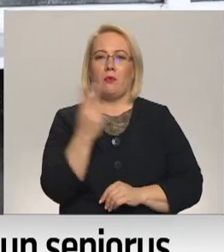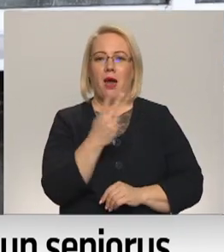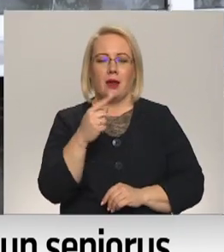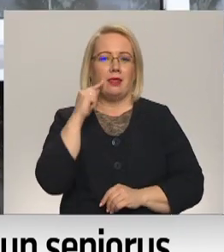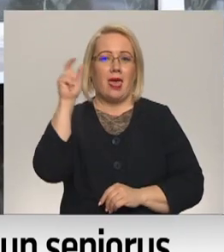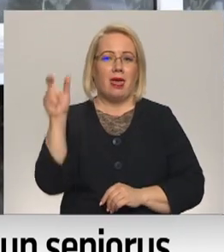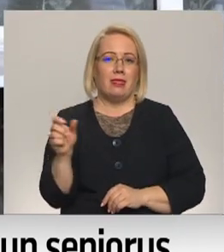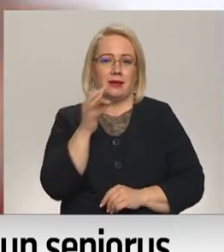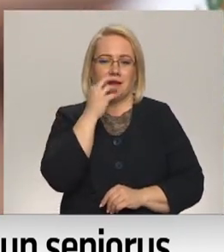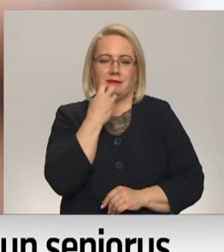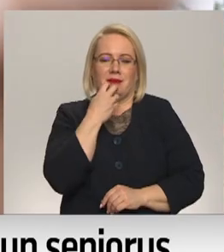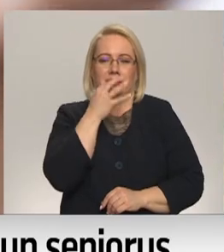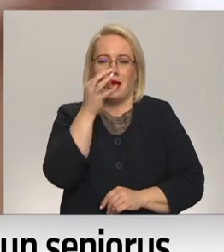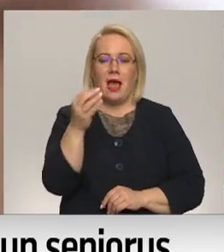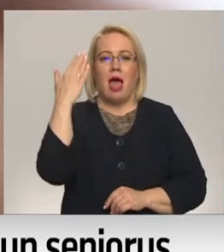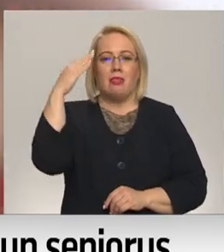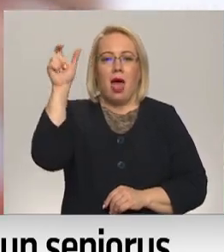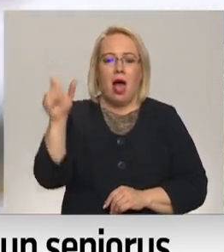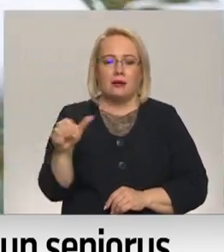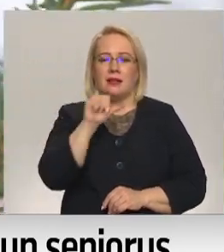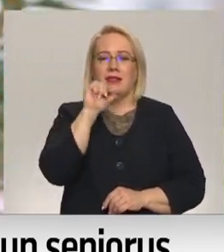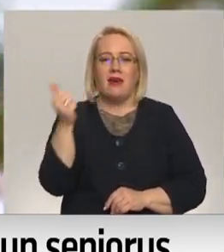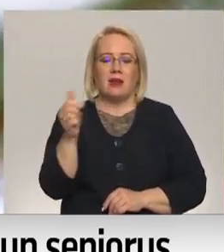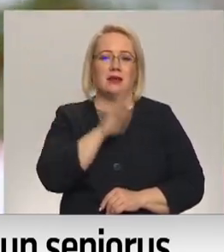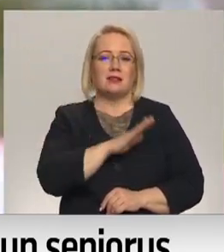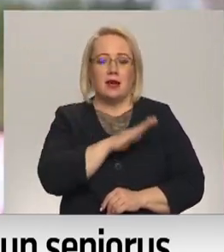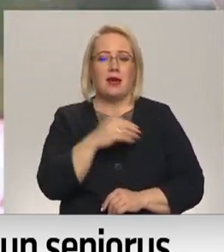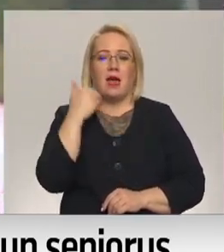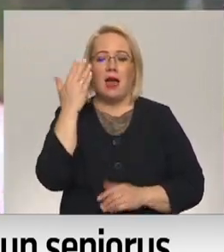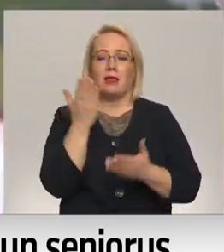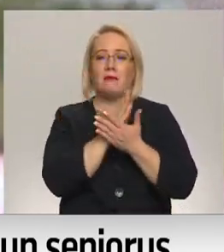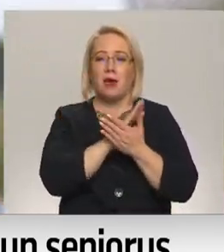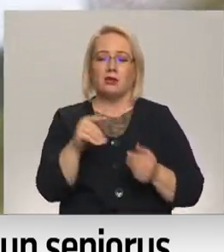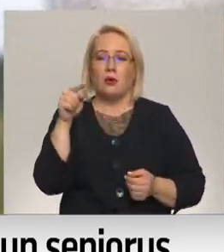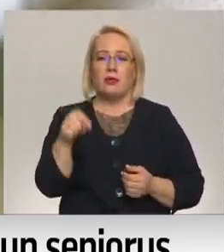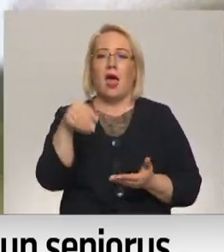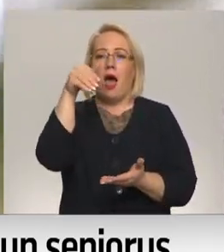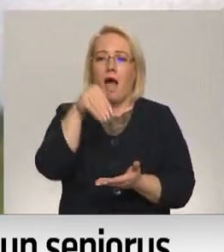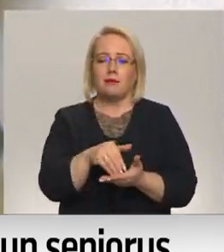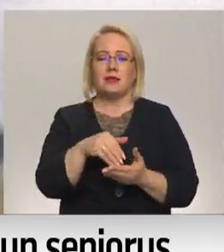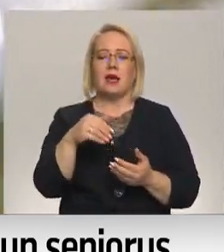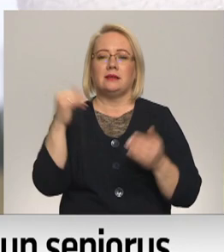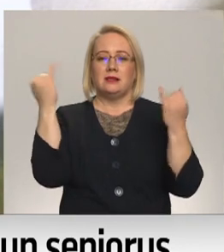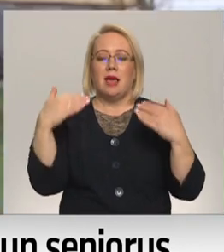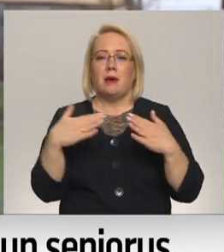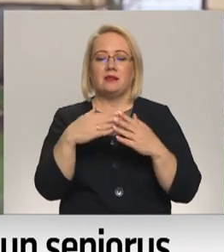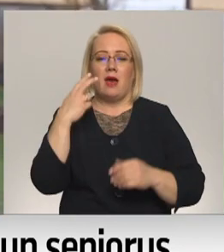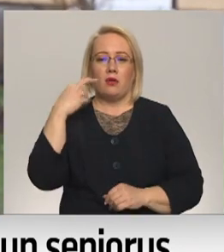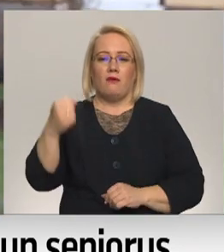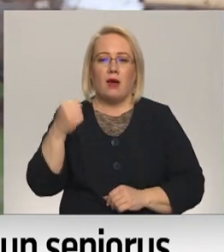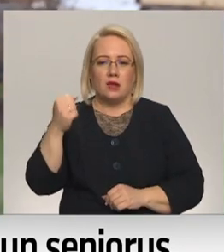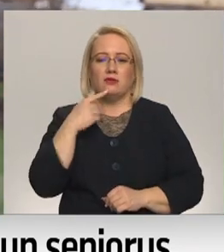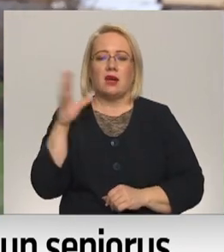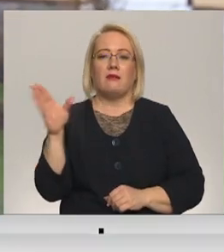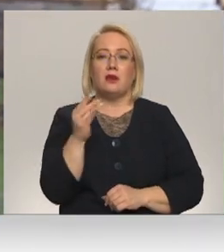smejot saka, ka dēls nekādi nevarēja sagaidīt, kad tad beidzot arī te piestās Ziemassvētku vecītis. Mēs jau skatījāmies pie loga, mēs